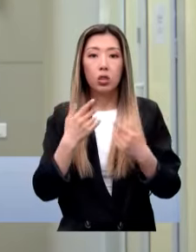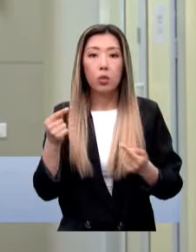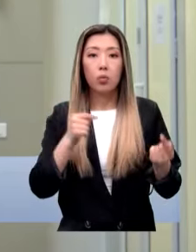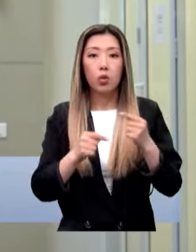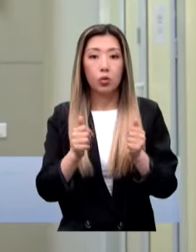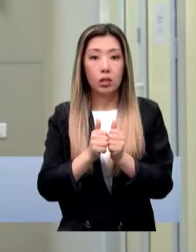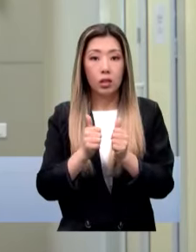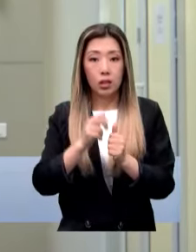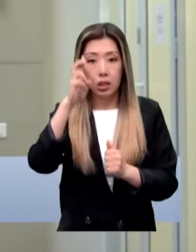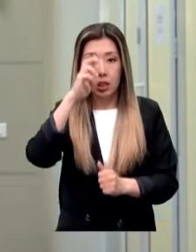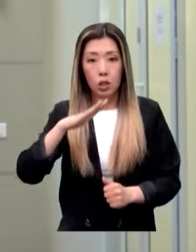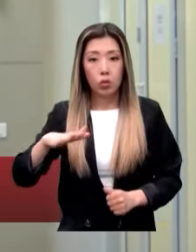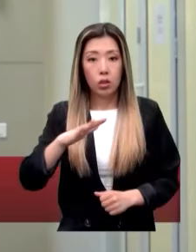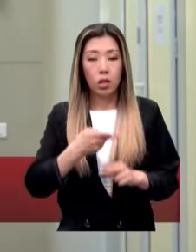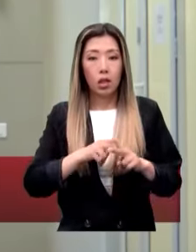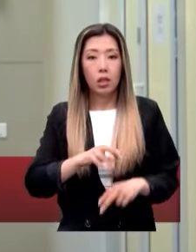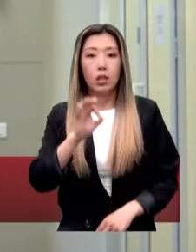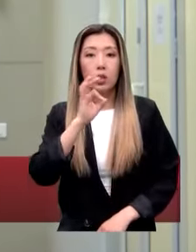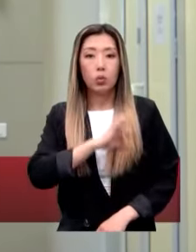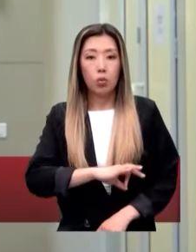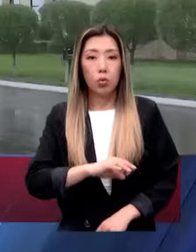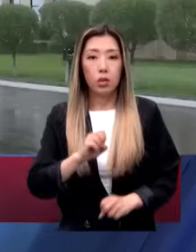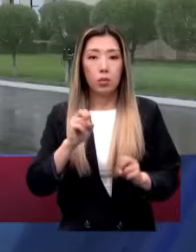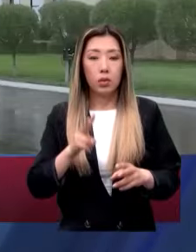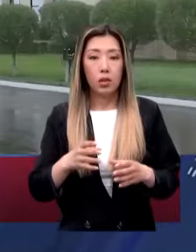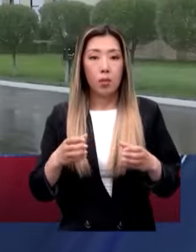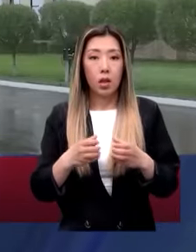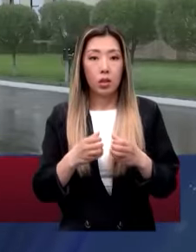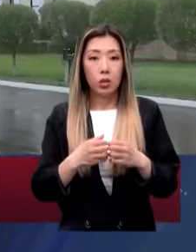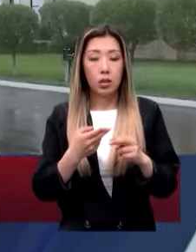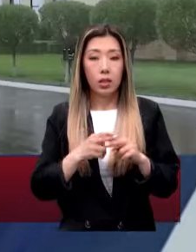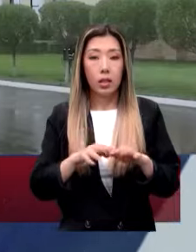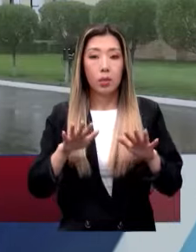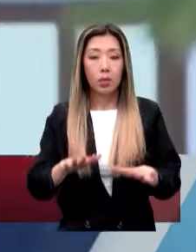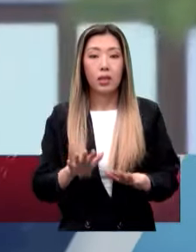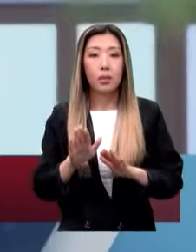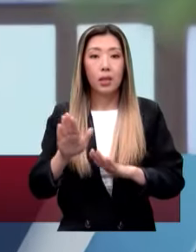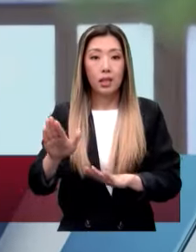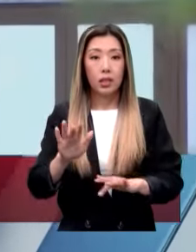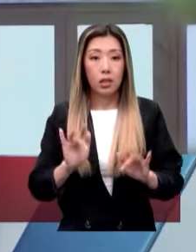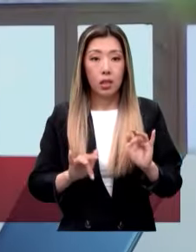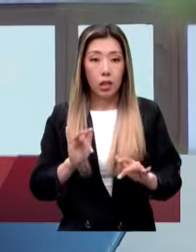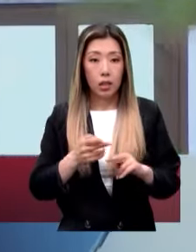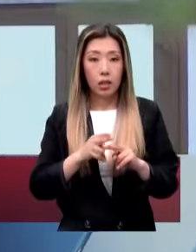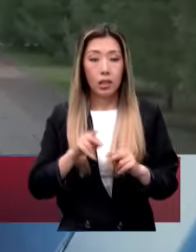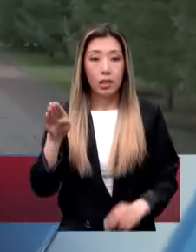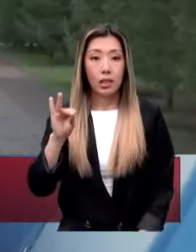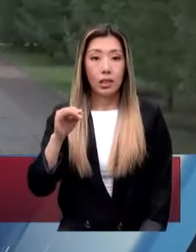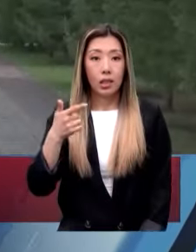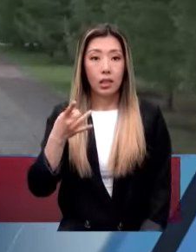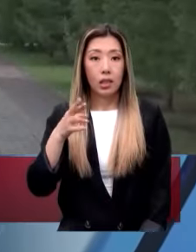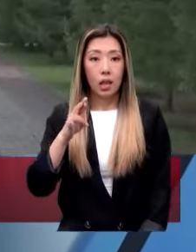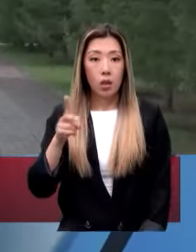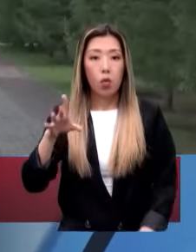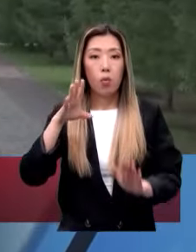и играют на руку противникам стратегического партнерства. Пресс-секретарь Министерства иностранных дел полагает, что Тигран Киасаян будет